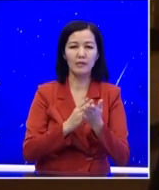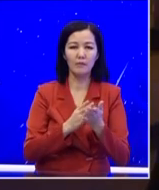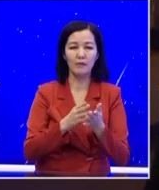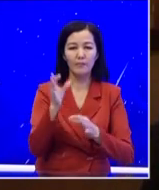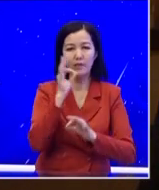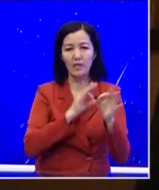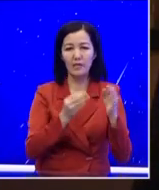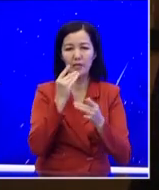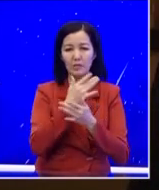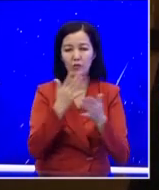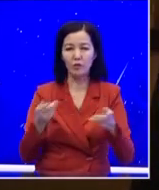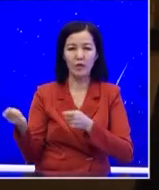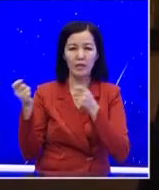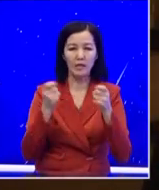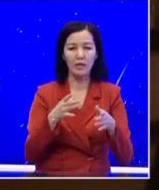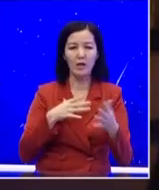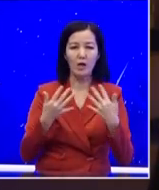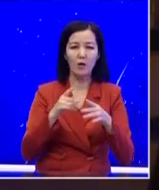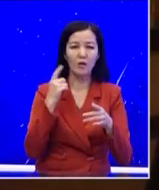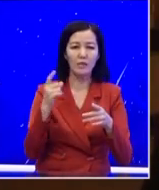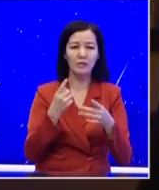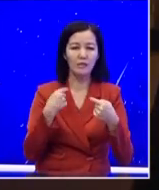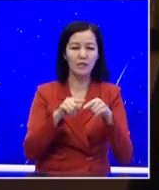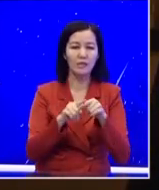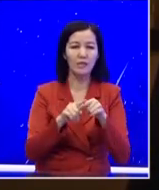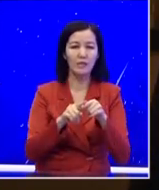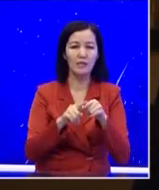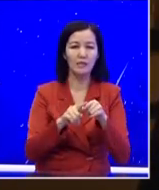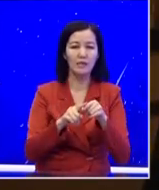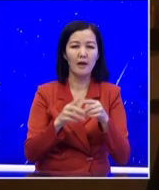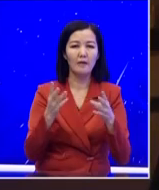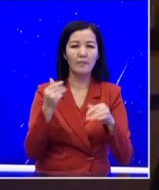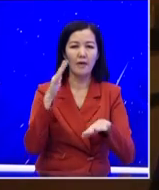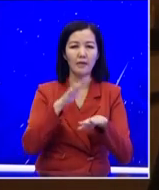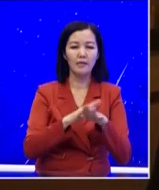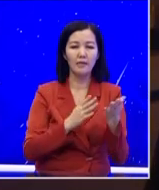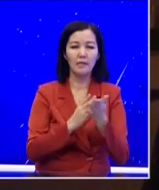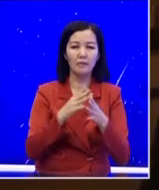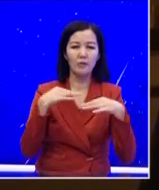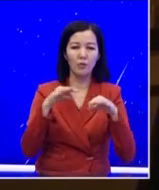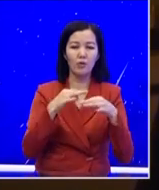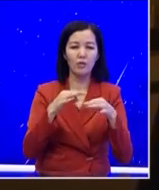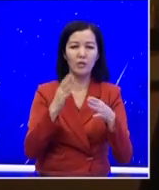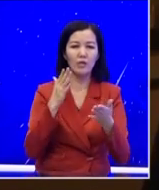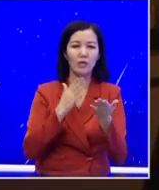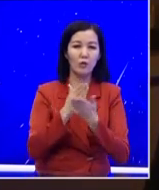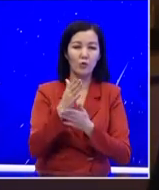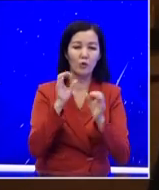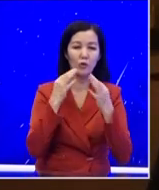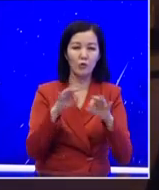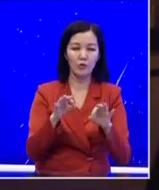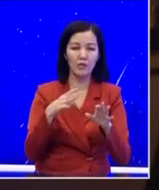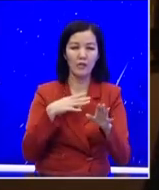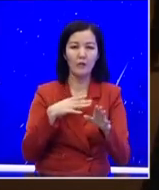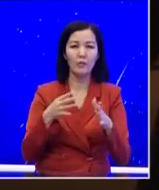азық-түлік тауарларын тасымалдаушылар, ауыл шаруашылық техникалары мен инкассаторлық көліктердің кіруіне рұқсат. Ал қалғандары облыс